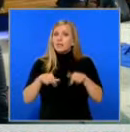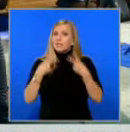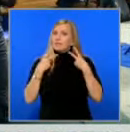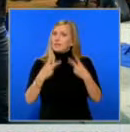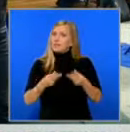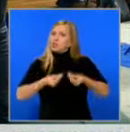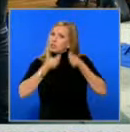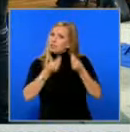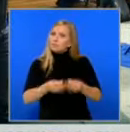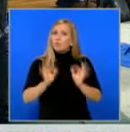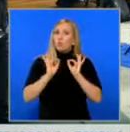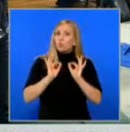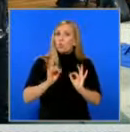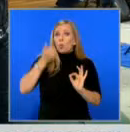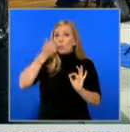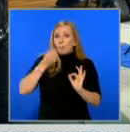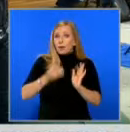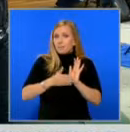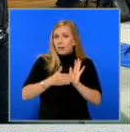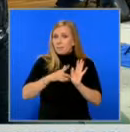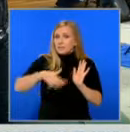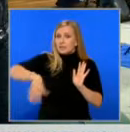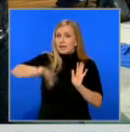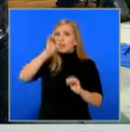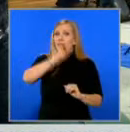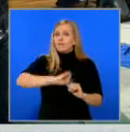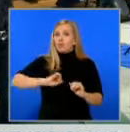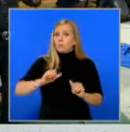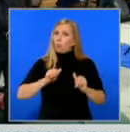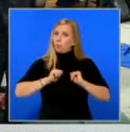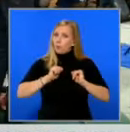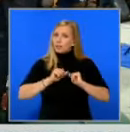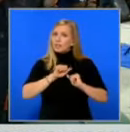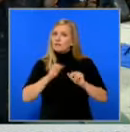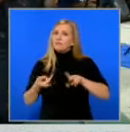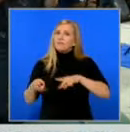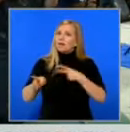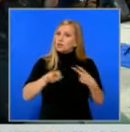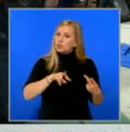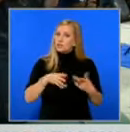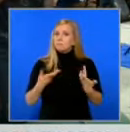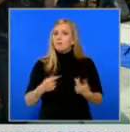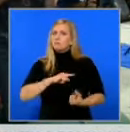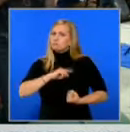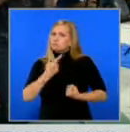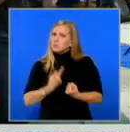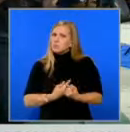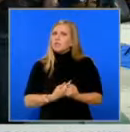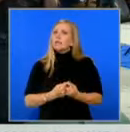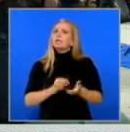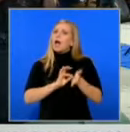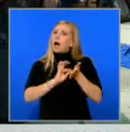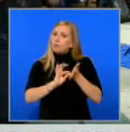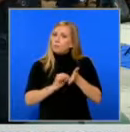давани като добър пример за цяла европа по отношение на убежищата и връщането ето един много силен аргумент за страни като